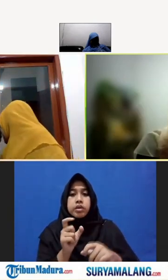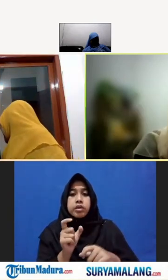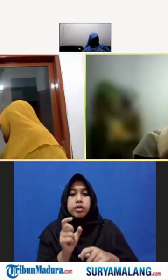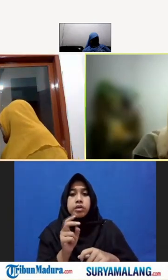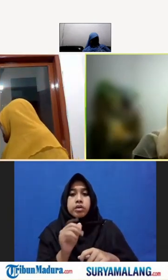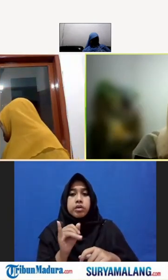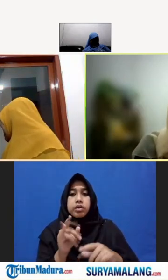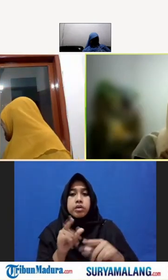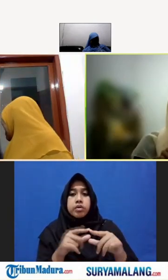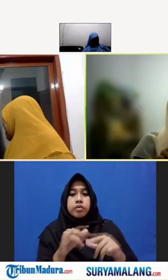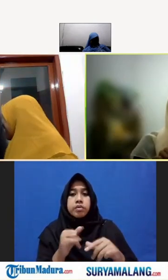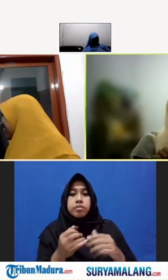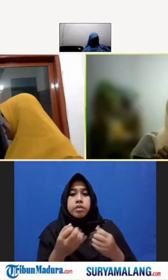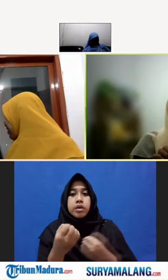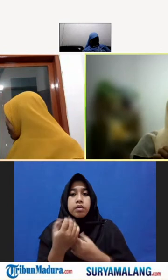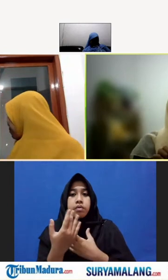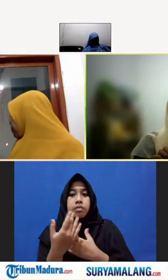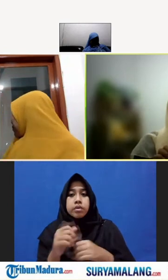masalahnya apa,